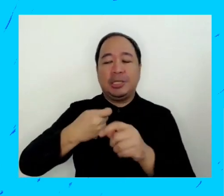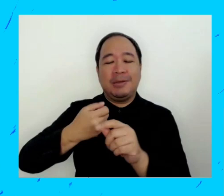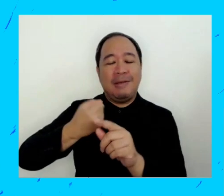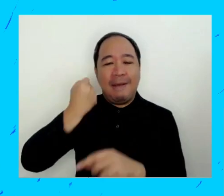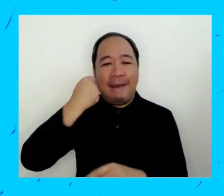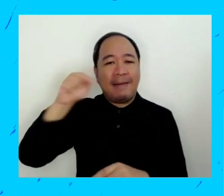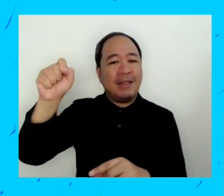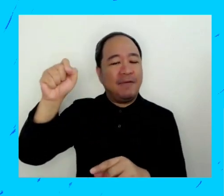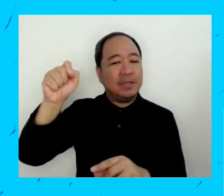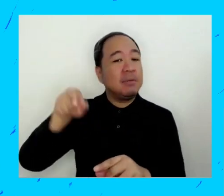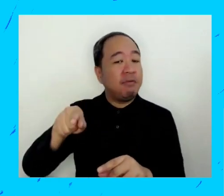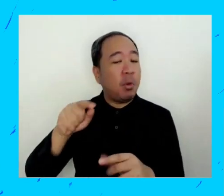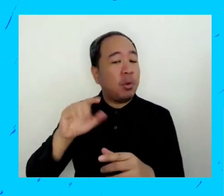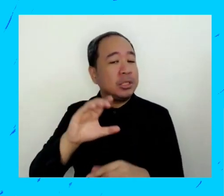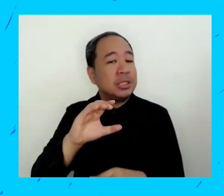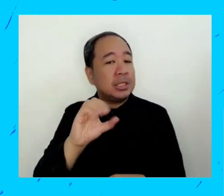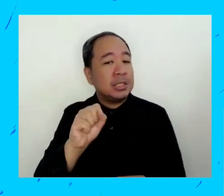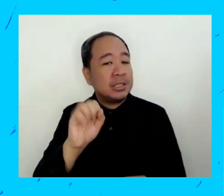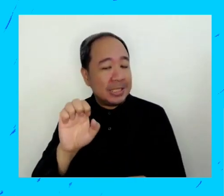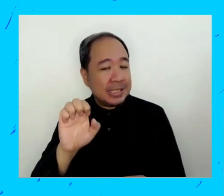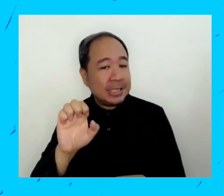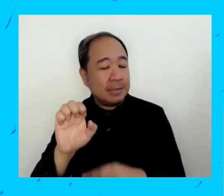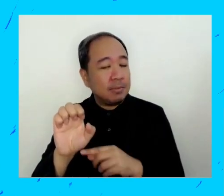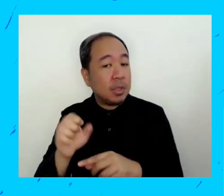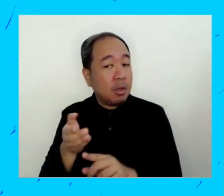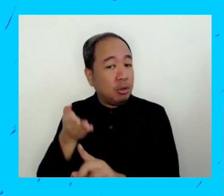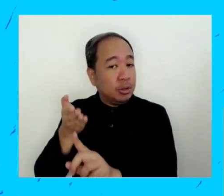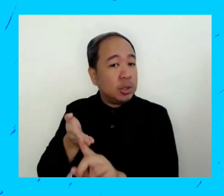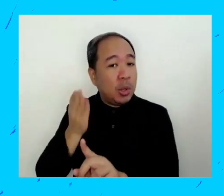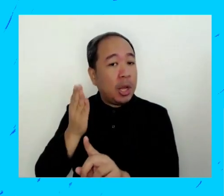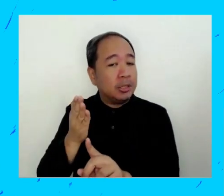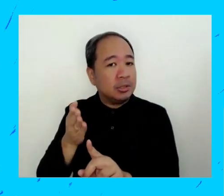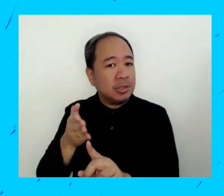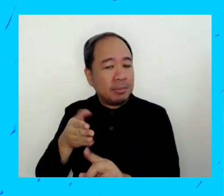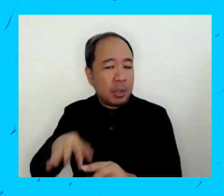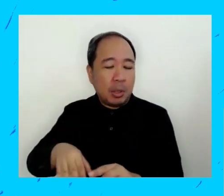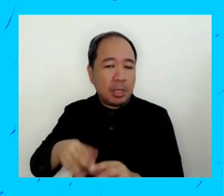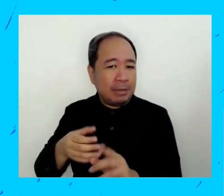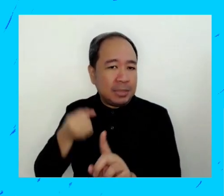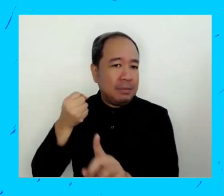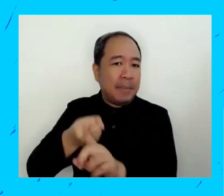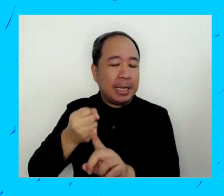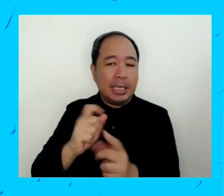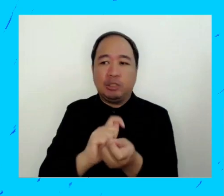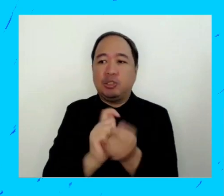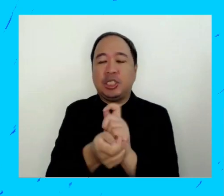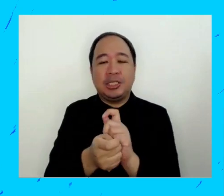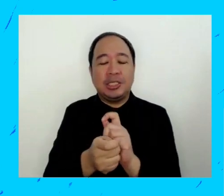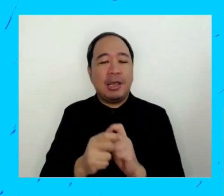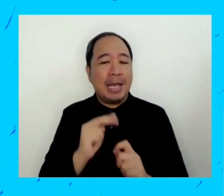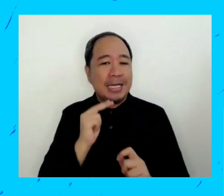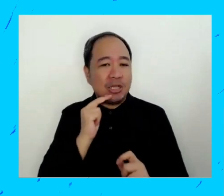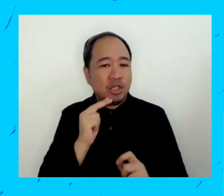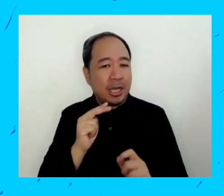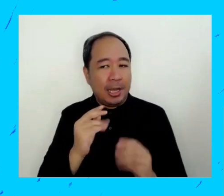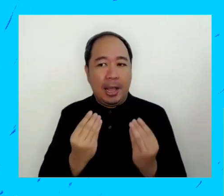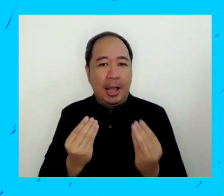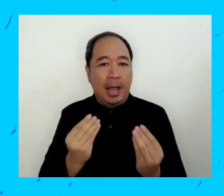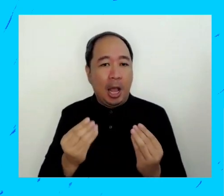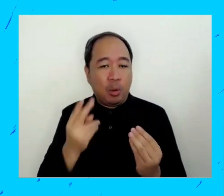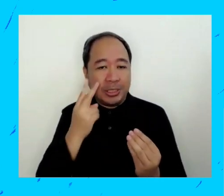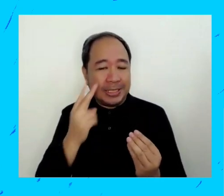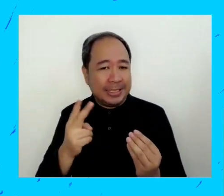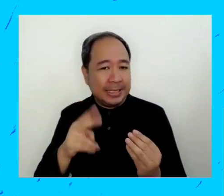avec les participants. Elle va contribuer avec des changements au Nigeria